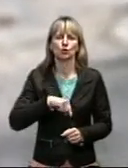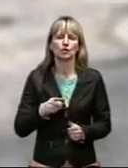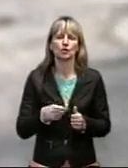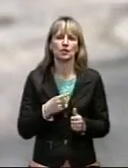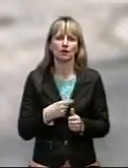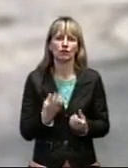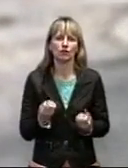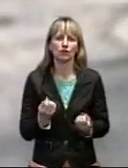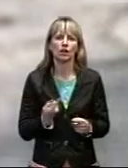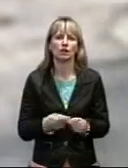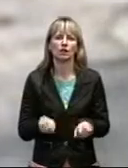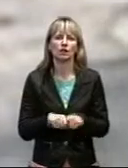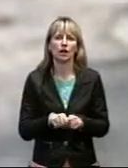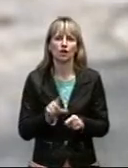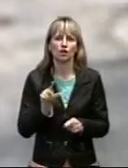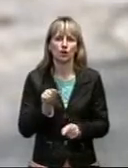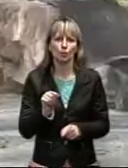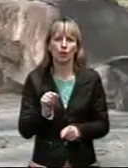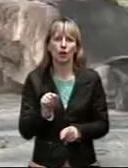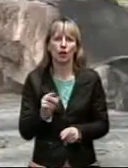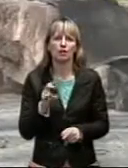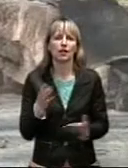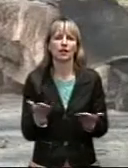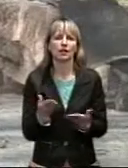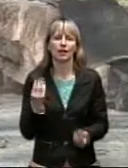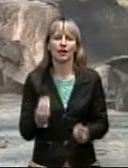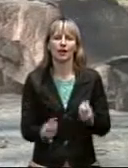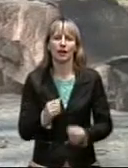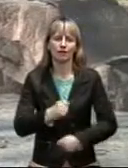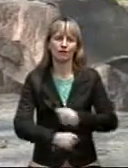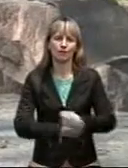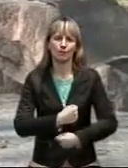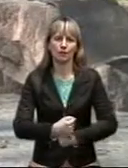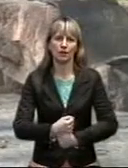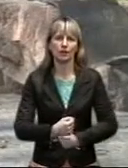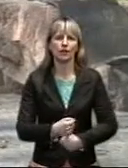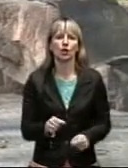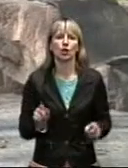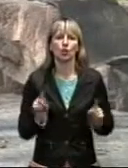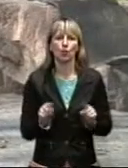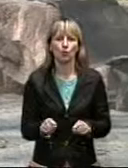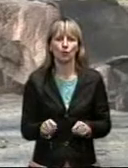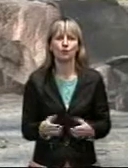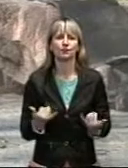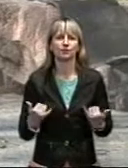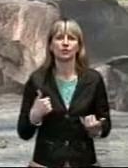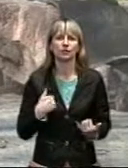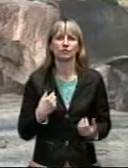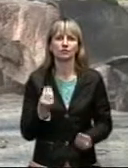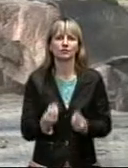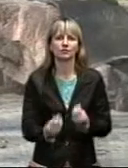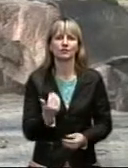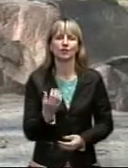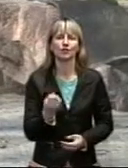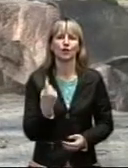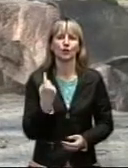його, це така щепа, на якій грав ведмідь. Тому зараз я заграю вам